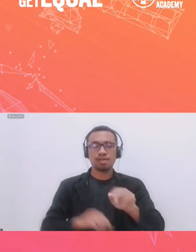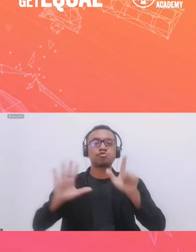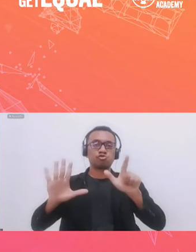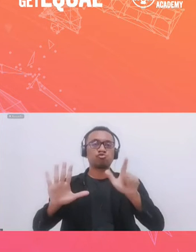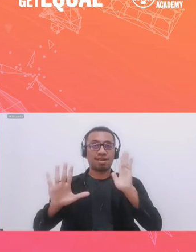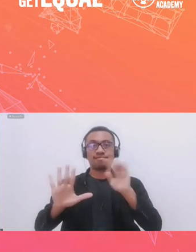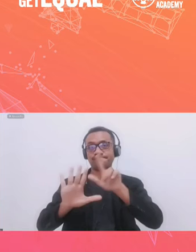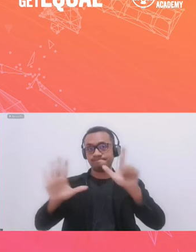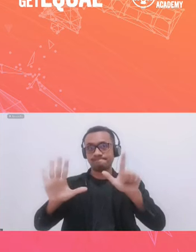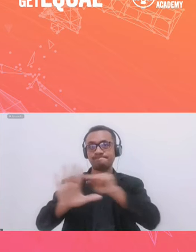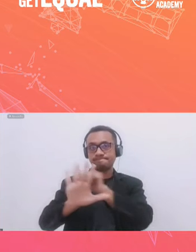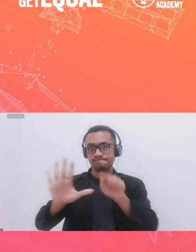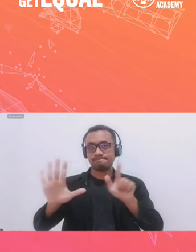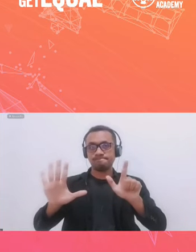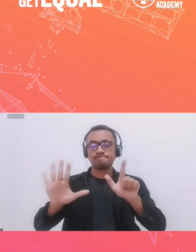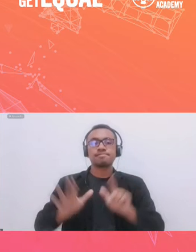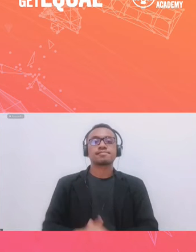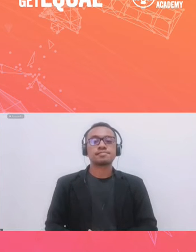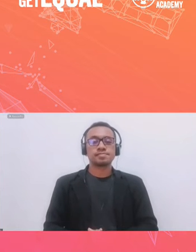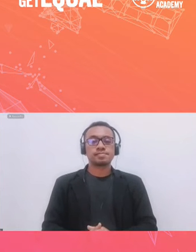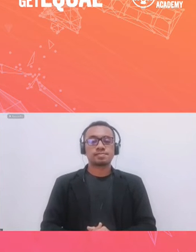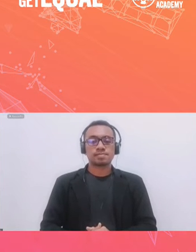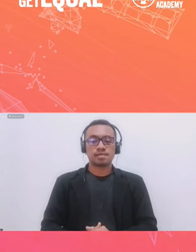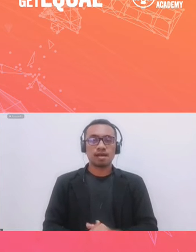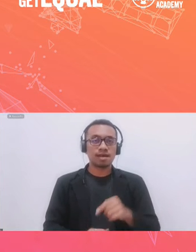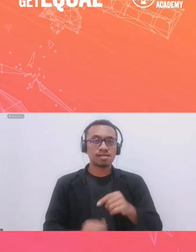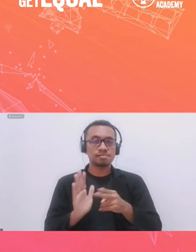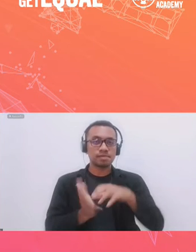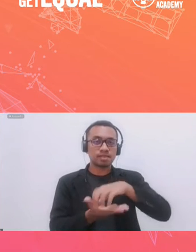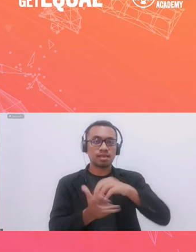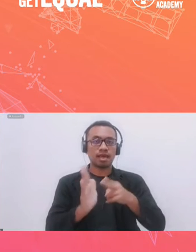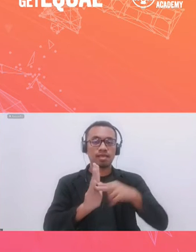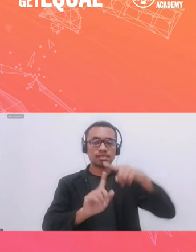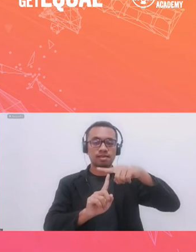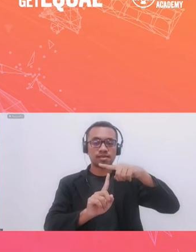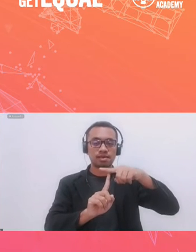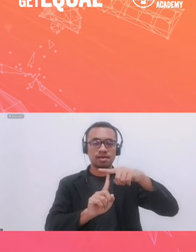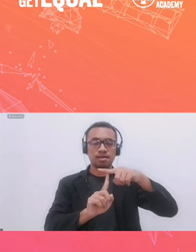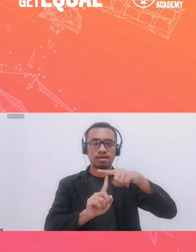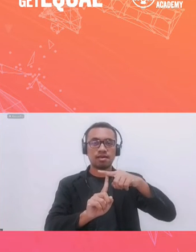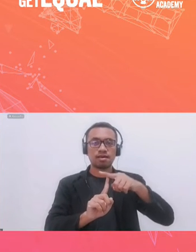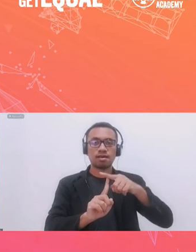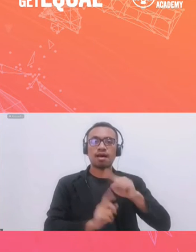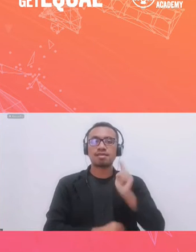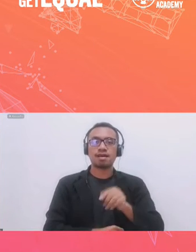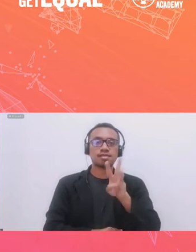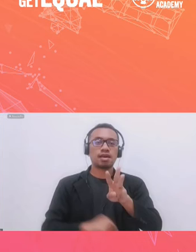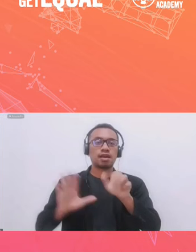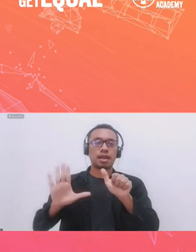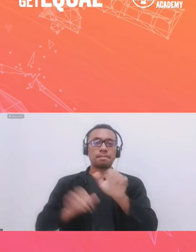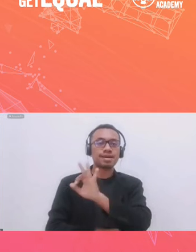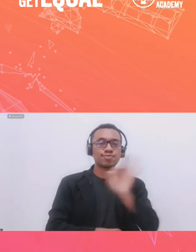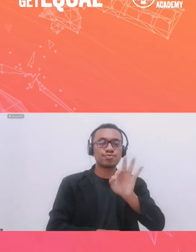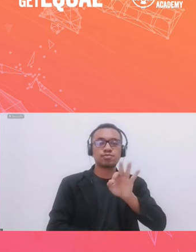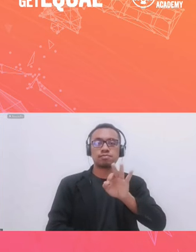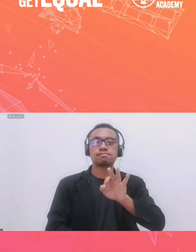ya. Nah, di mana di NTT sendiri kami memiliki 36.000 anak